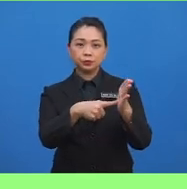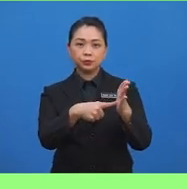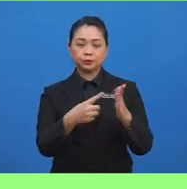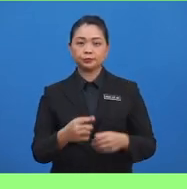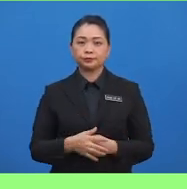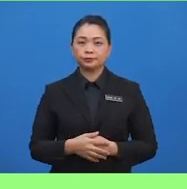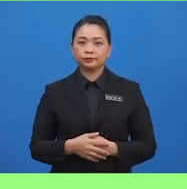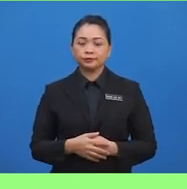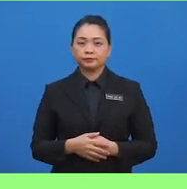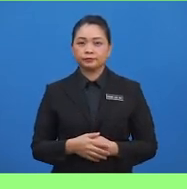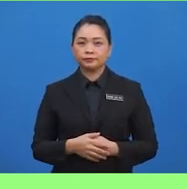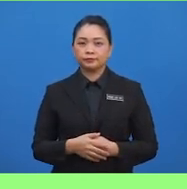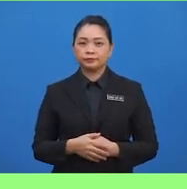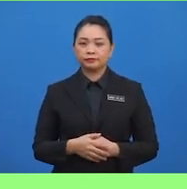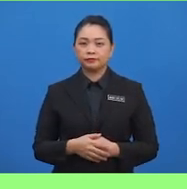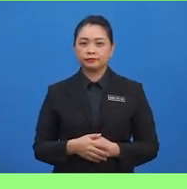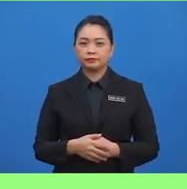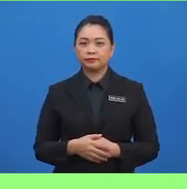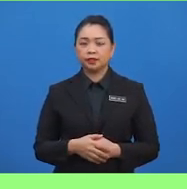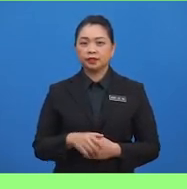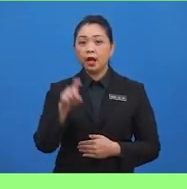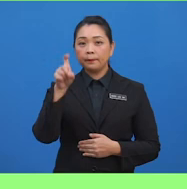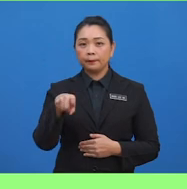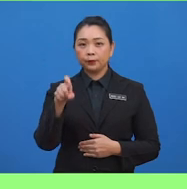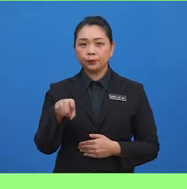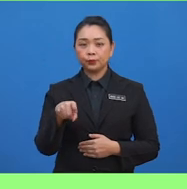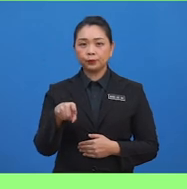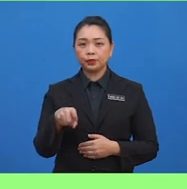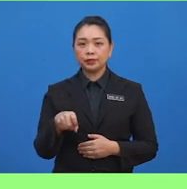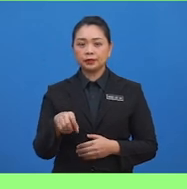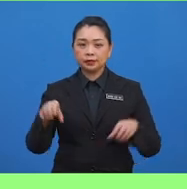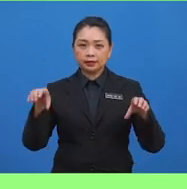diselamatkan pelu dijana